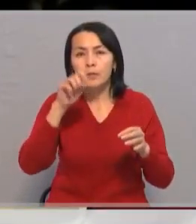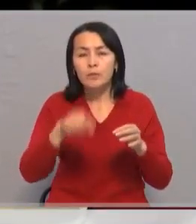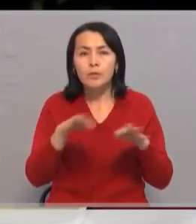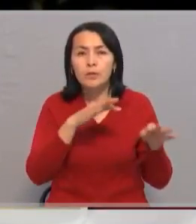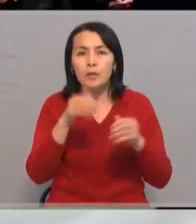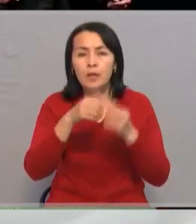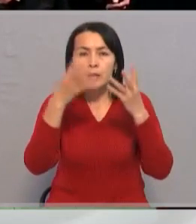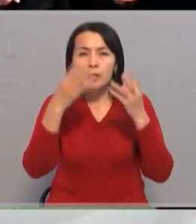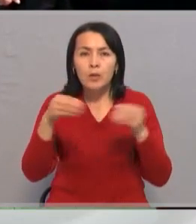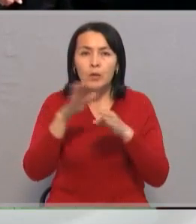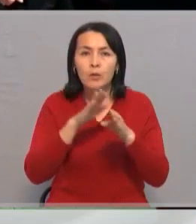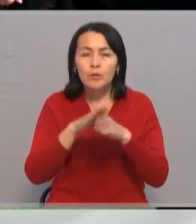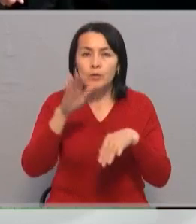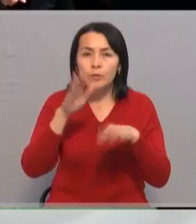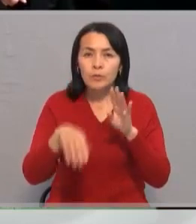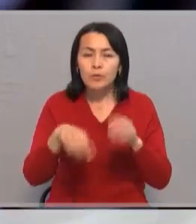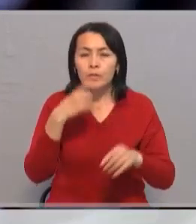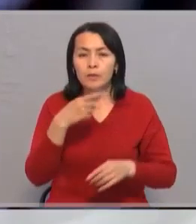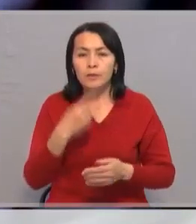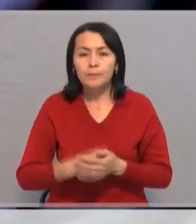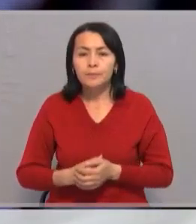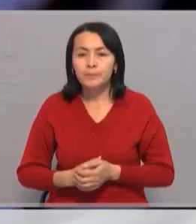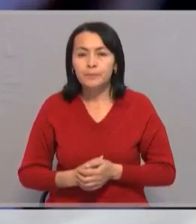шаралар күн сайын өткізіліп тұрса артық етпейді дейді.